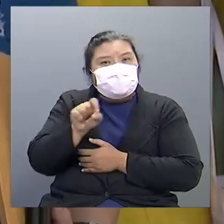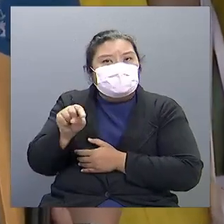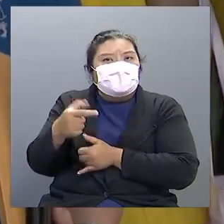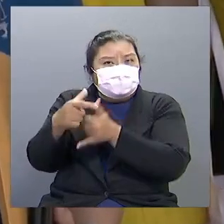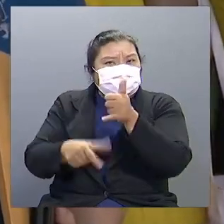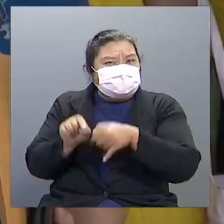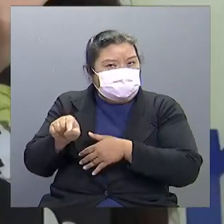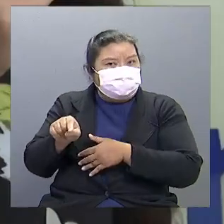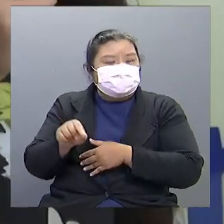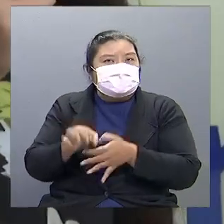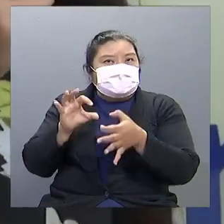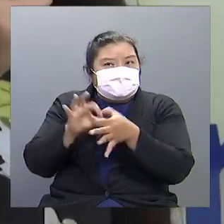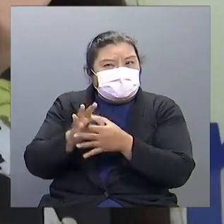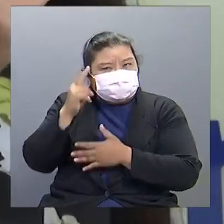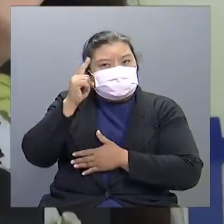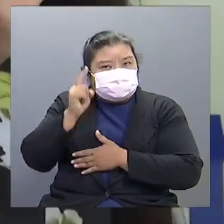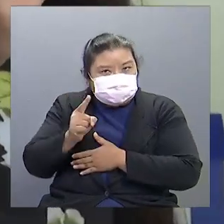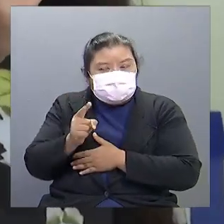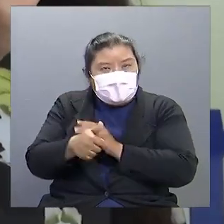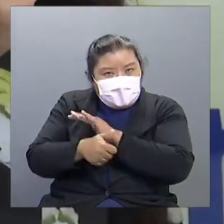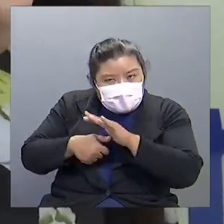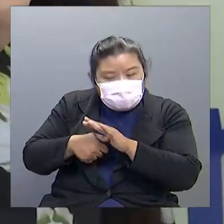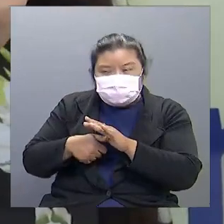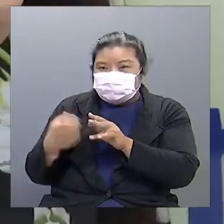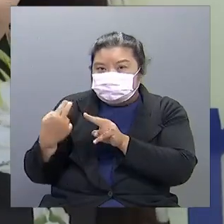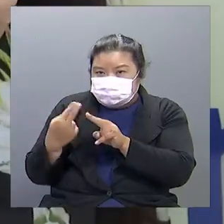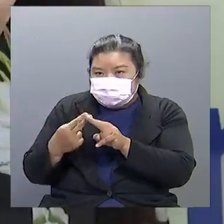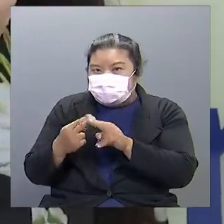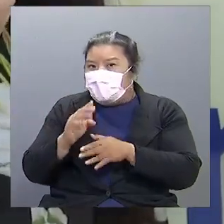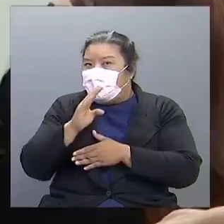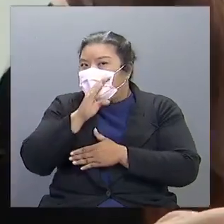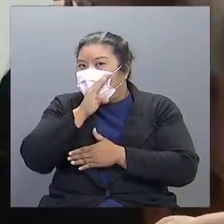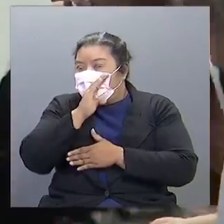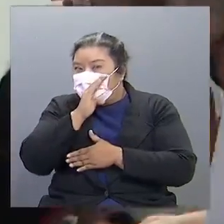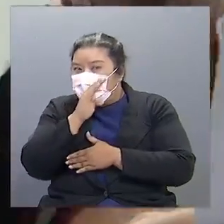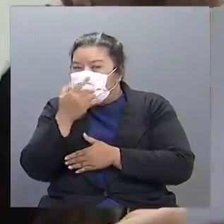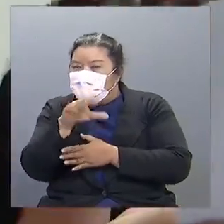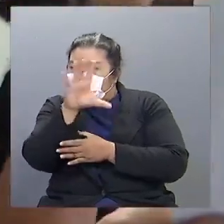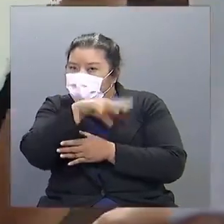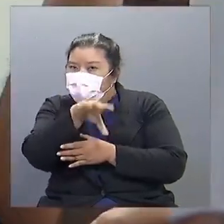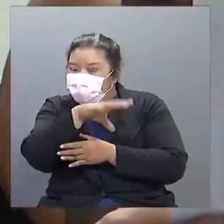จจะมีเจตนาแอบอ้างคนที่มีชื่อเสียงมาสร้างความน่าเชื่อถือให้กับตัวเองค่ะ